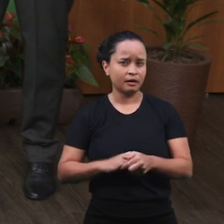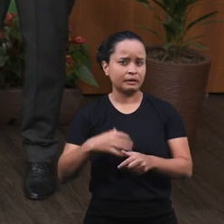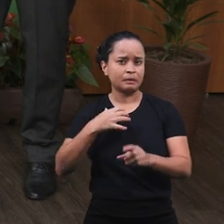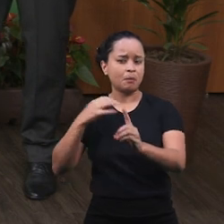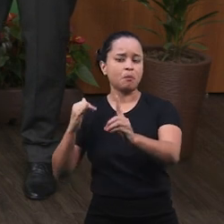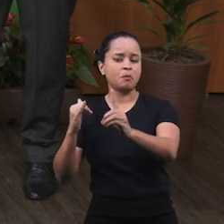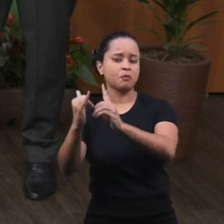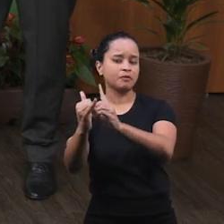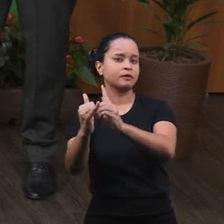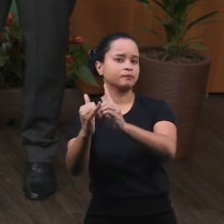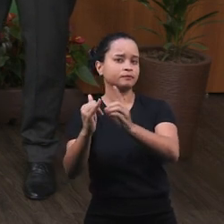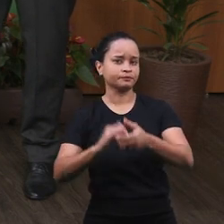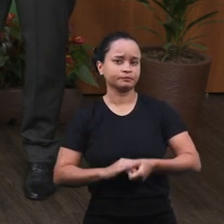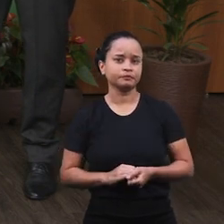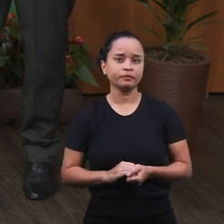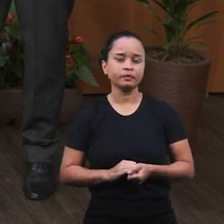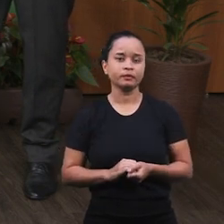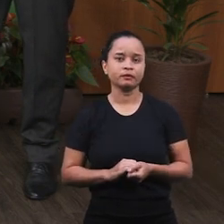prophétiquement